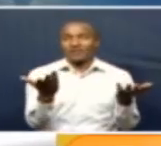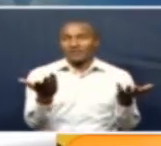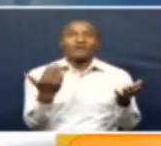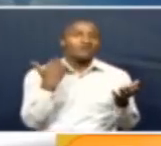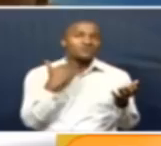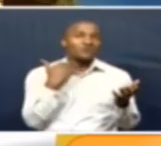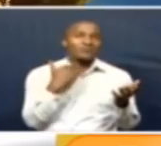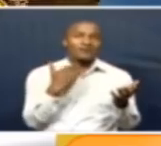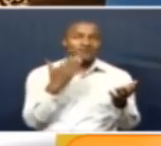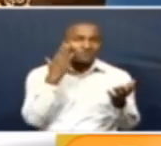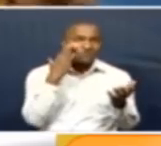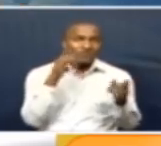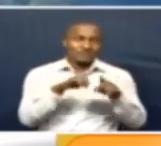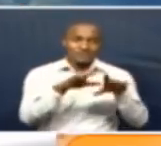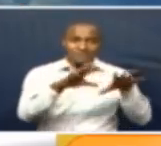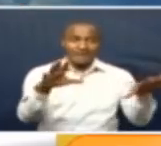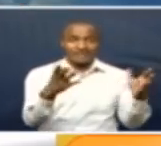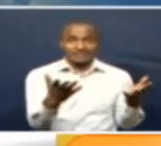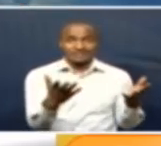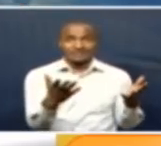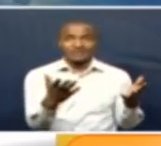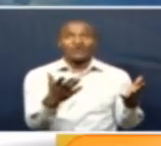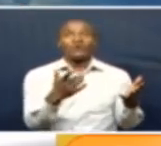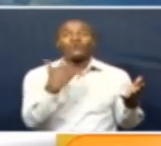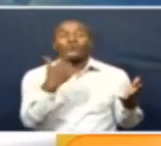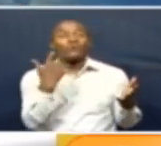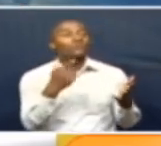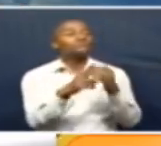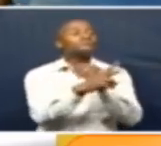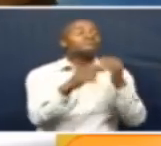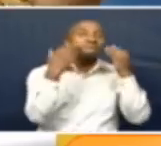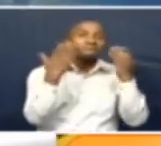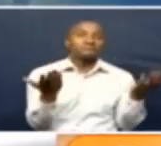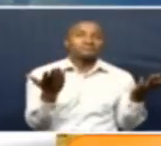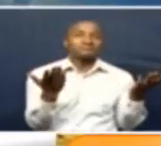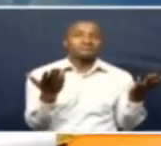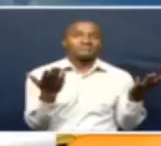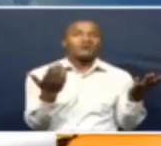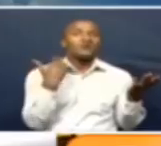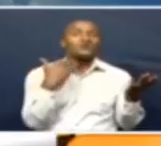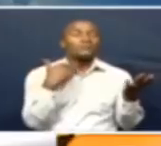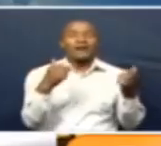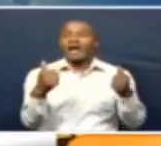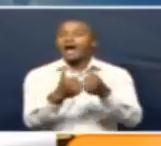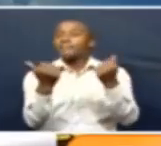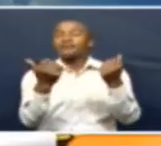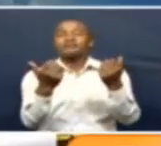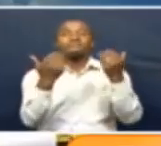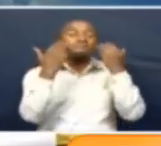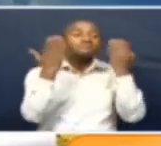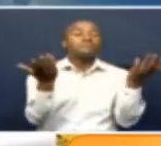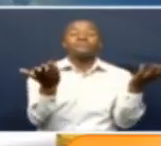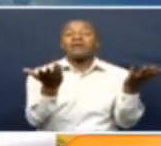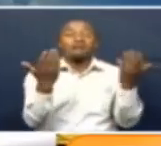ni kama market, vile unaweza enda kwa soko unjui ni nani hata wewe mwenyewe uliiba. Na robbery zinaweza fanyika bila uwezi juu ni wapi uliiba.